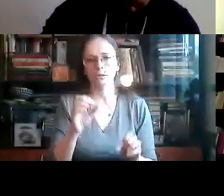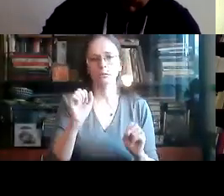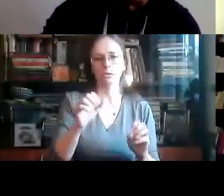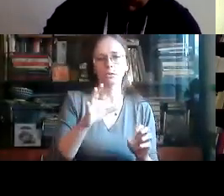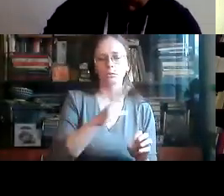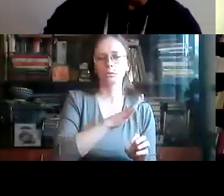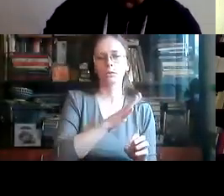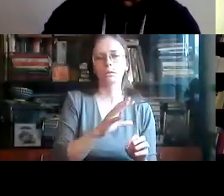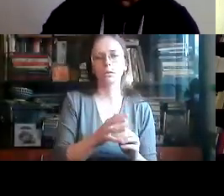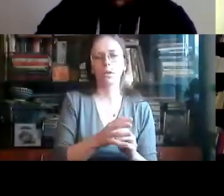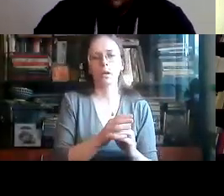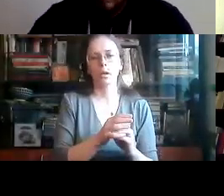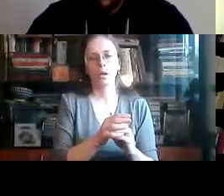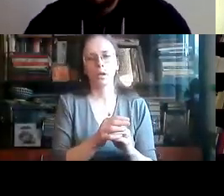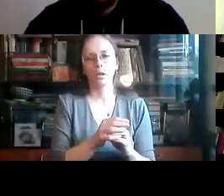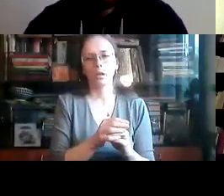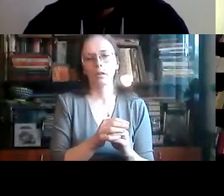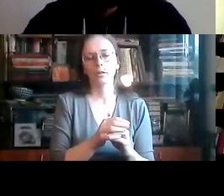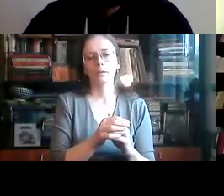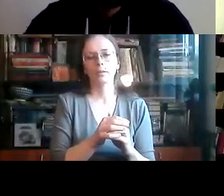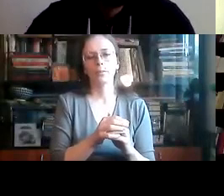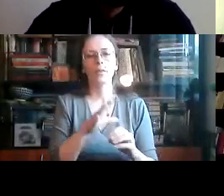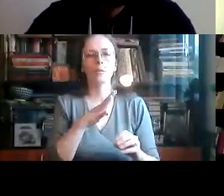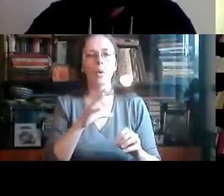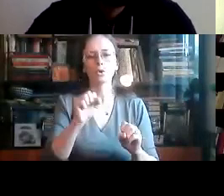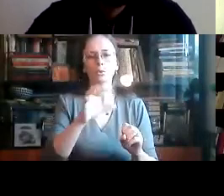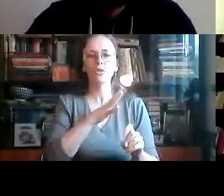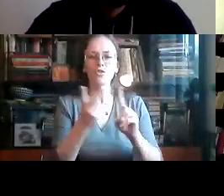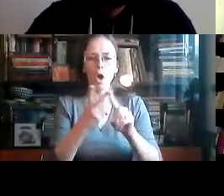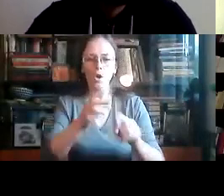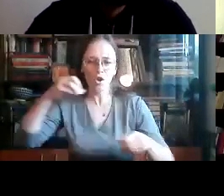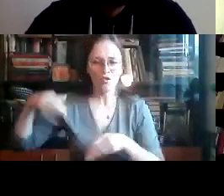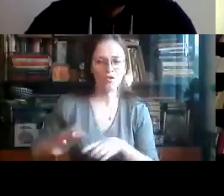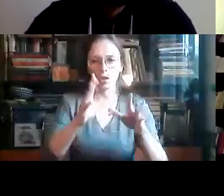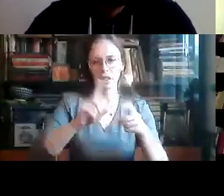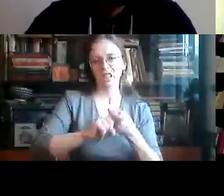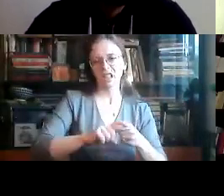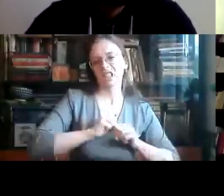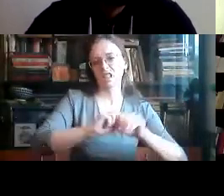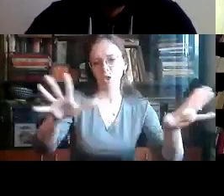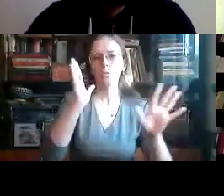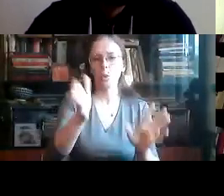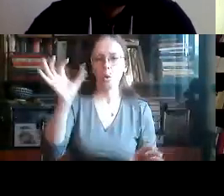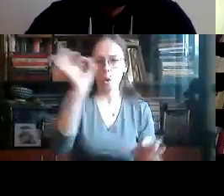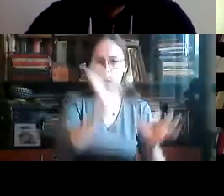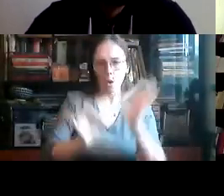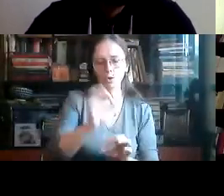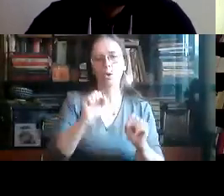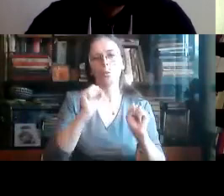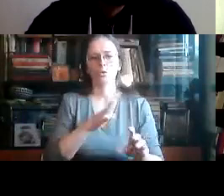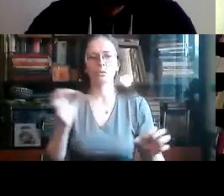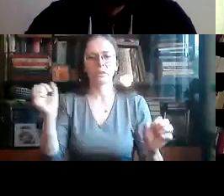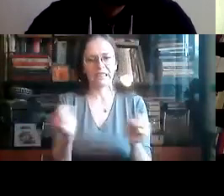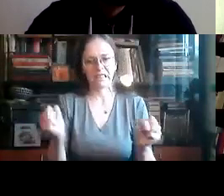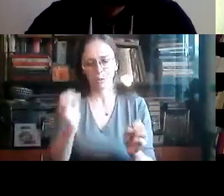второй виток пандемии ожидает нас осенью, зимой. И то есть никто сегодня не может сказать вообще, что